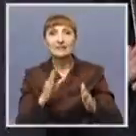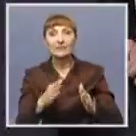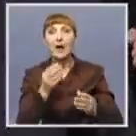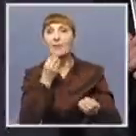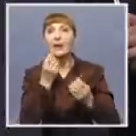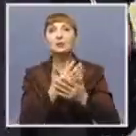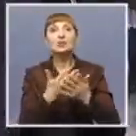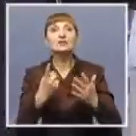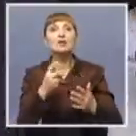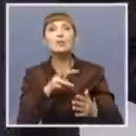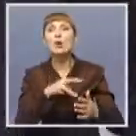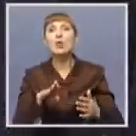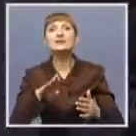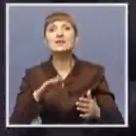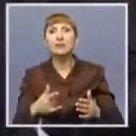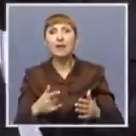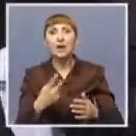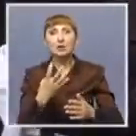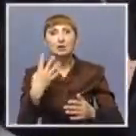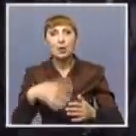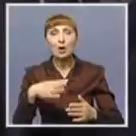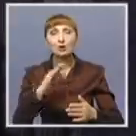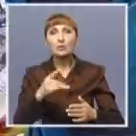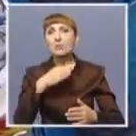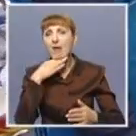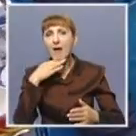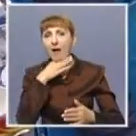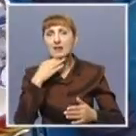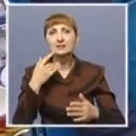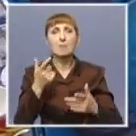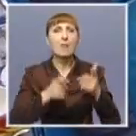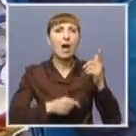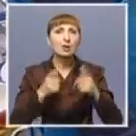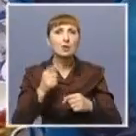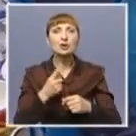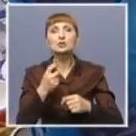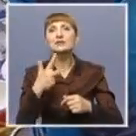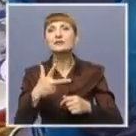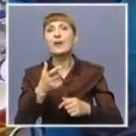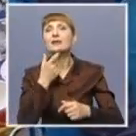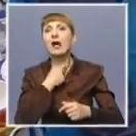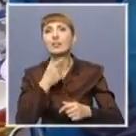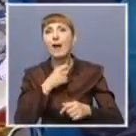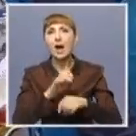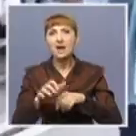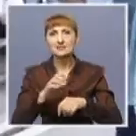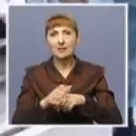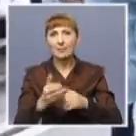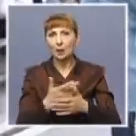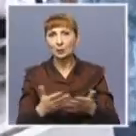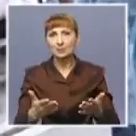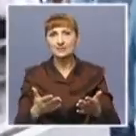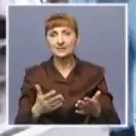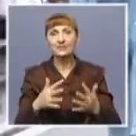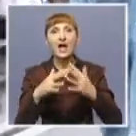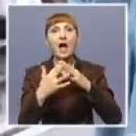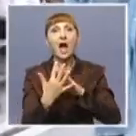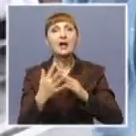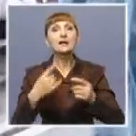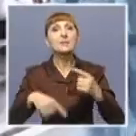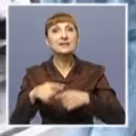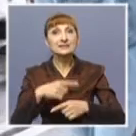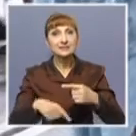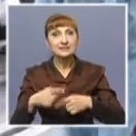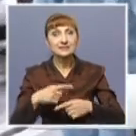Продуктов здесь на 100 миллионов тенге. Это 40 тонн мяса, 13 тонн молочных и 135 тонн колбасных изделий. Агробизнес